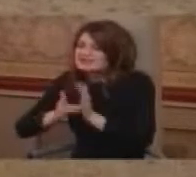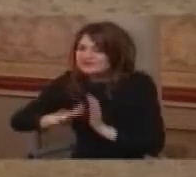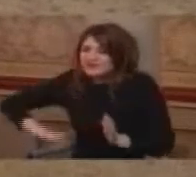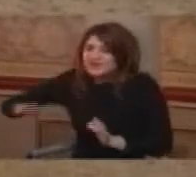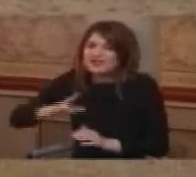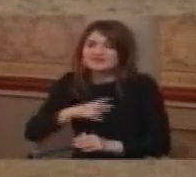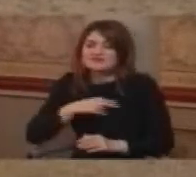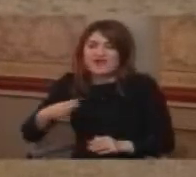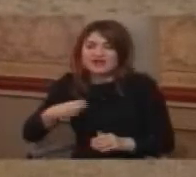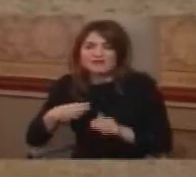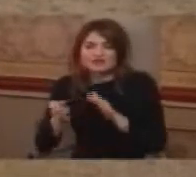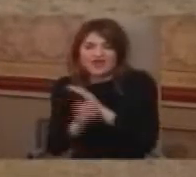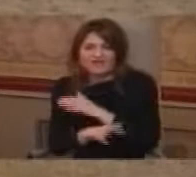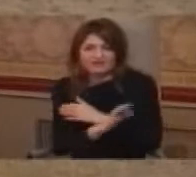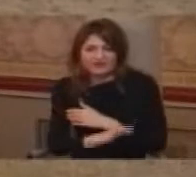zagrebačkih vrtića.